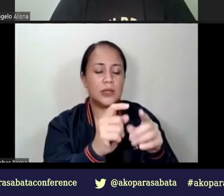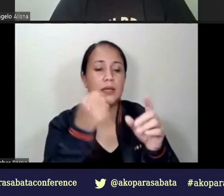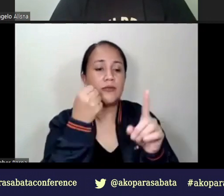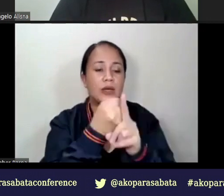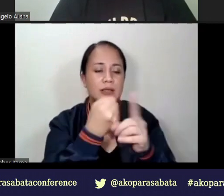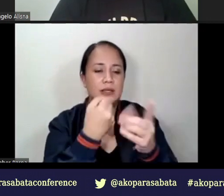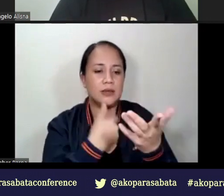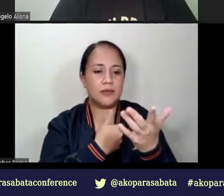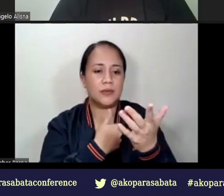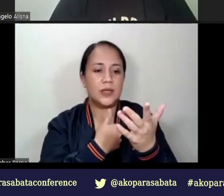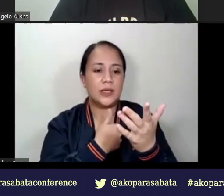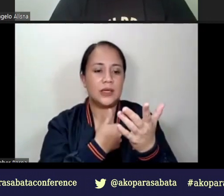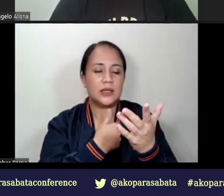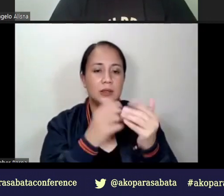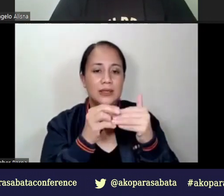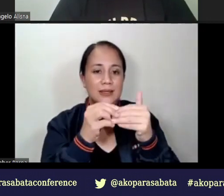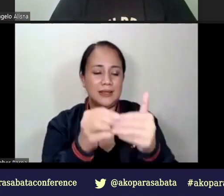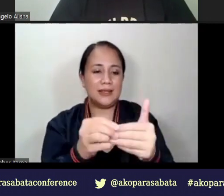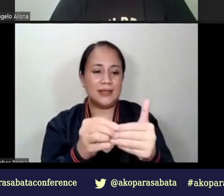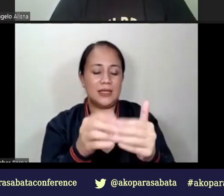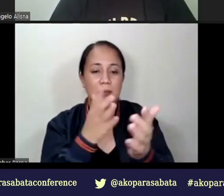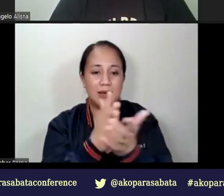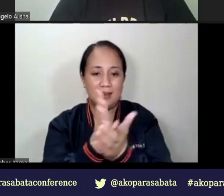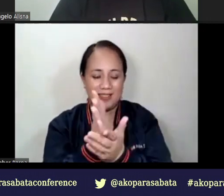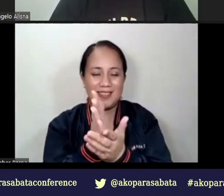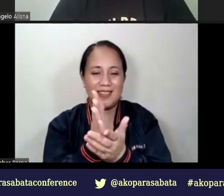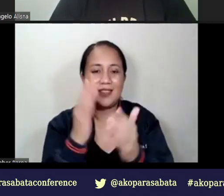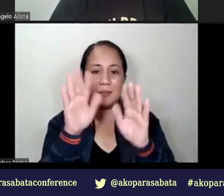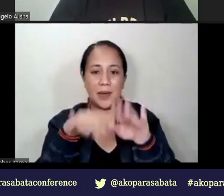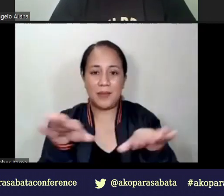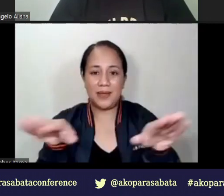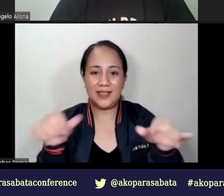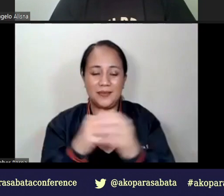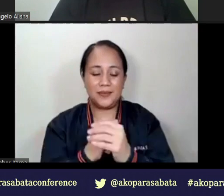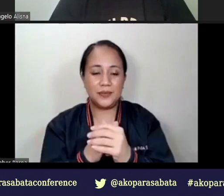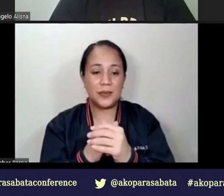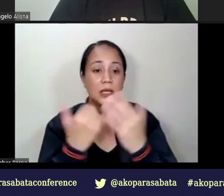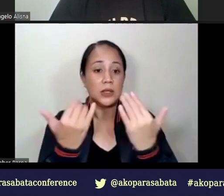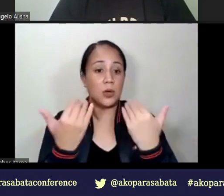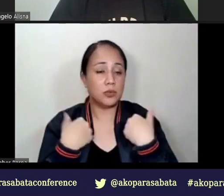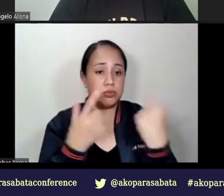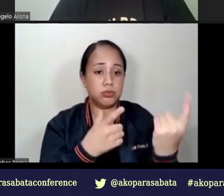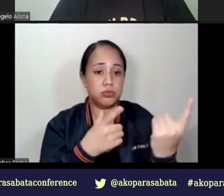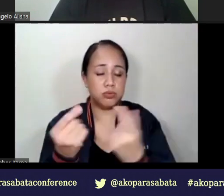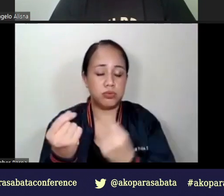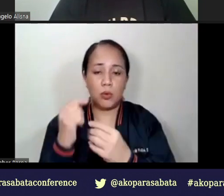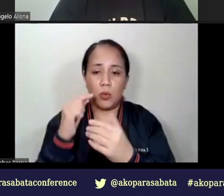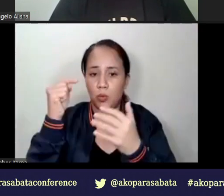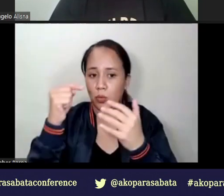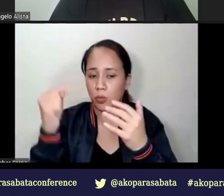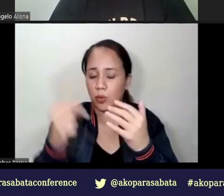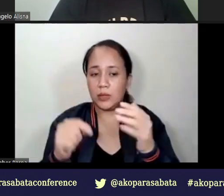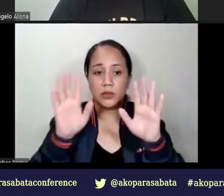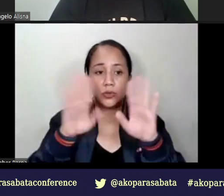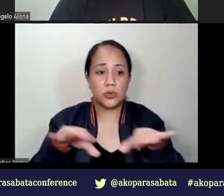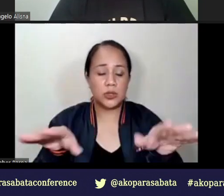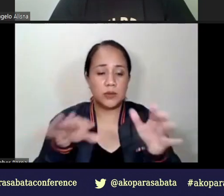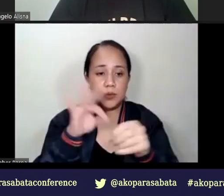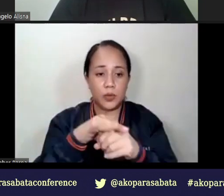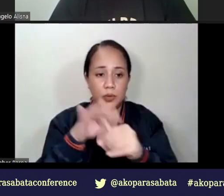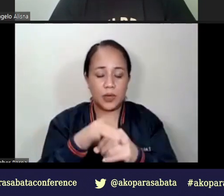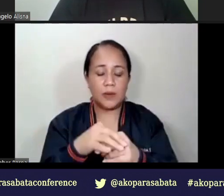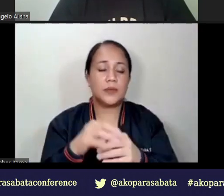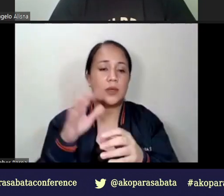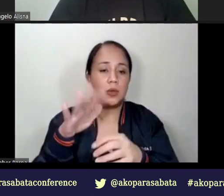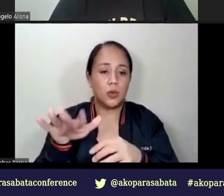epektibong tagapagpataguyod ng mga karapatan ng bata. So nagpapatupad ng lahat ng mga children's program sa mga